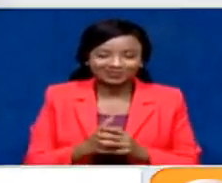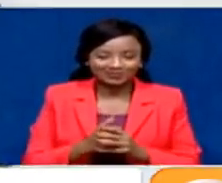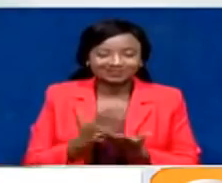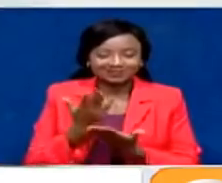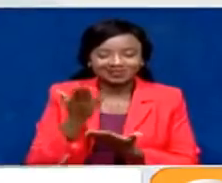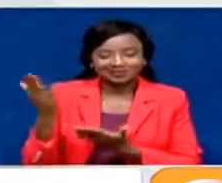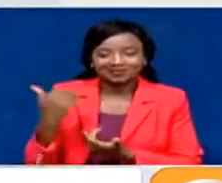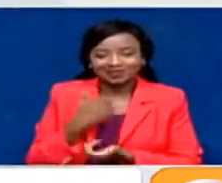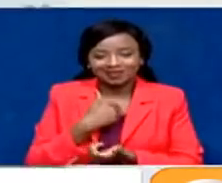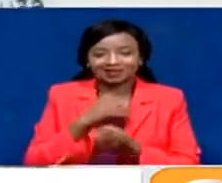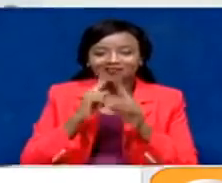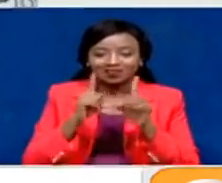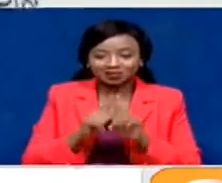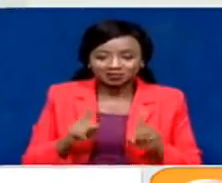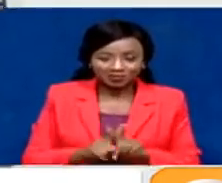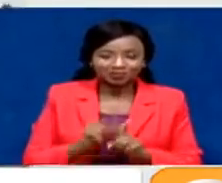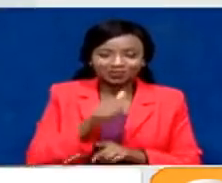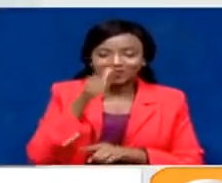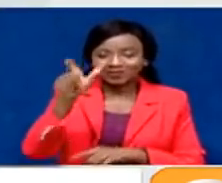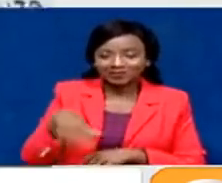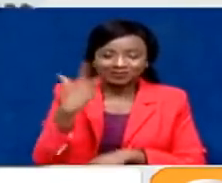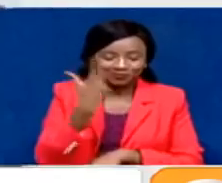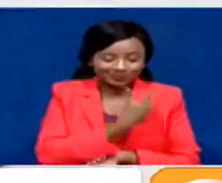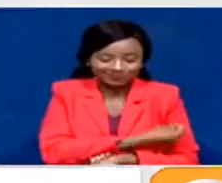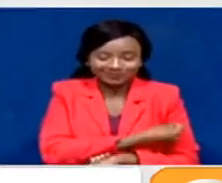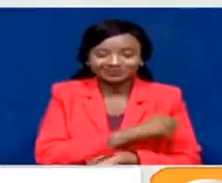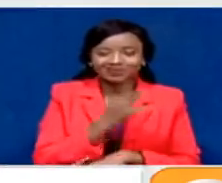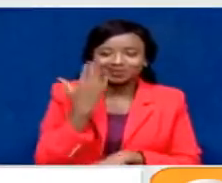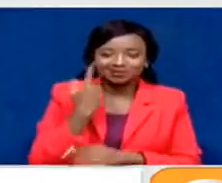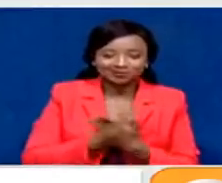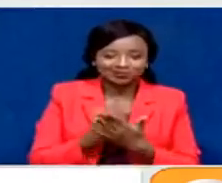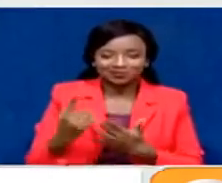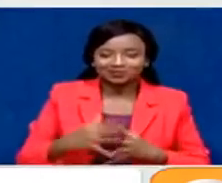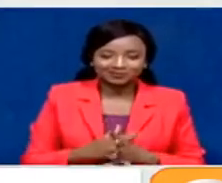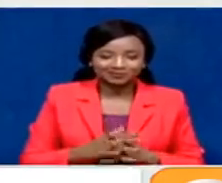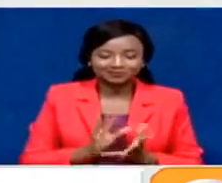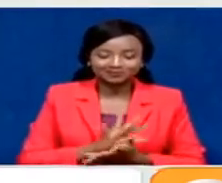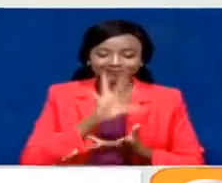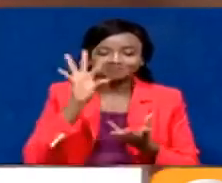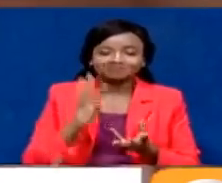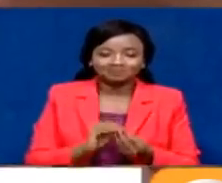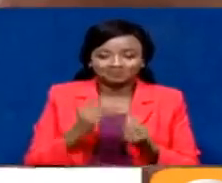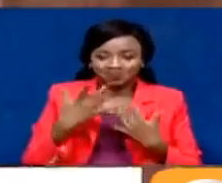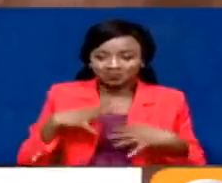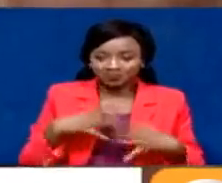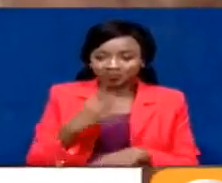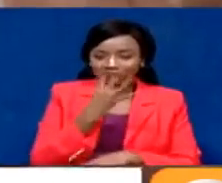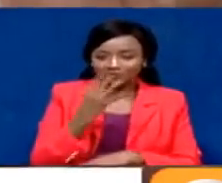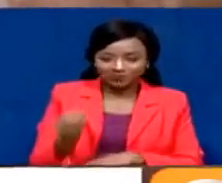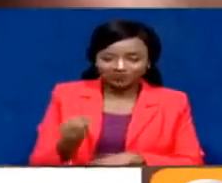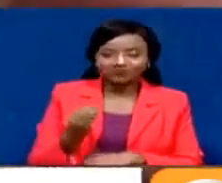tayari yameanza. Mgonjwa wa kwanza akidungwa sindano hiyo juma lililopita. Jumla ya watu 40